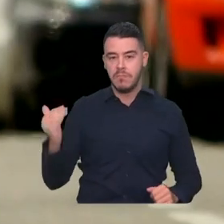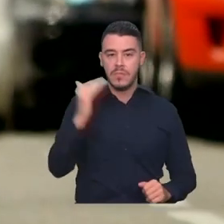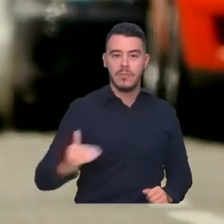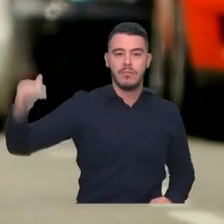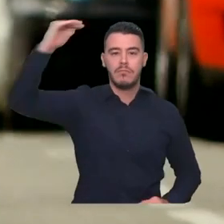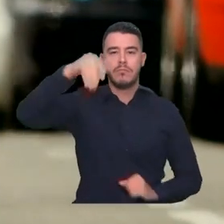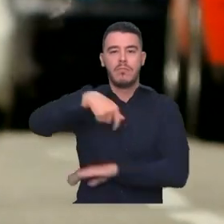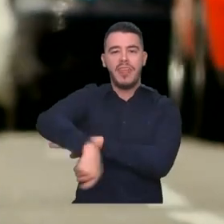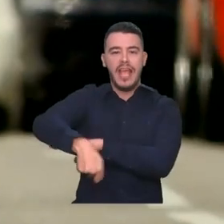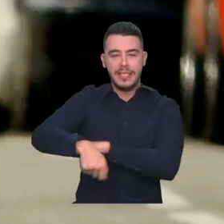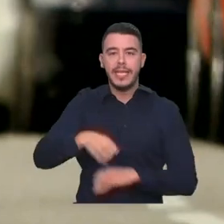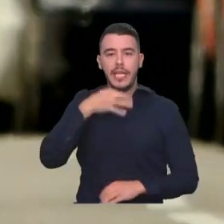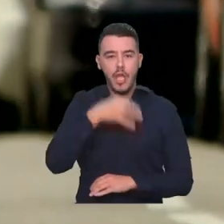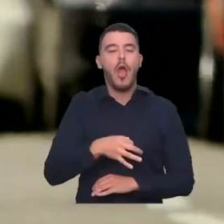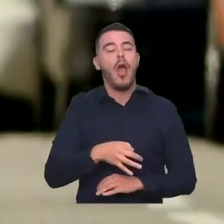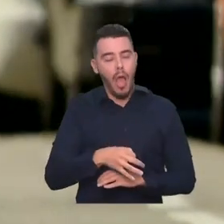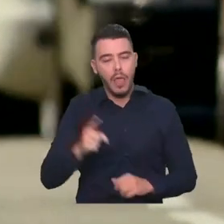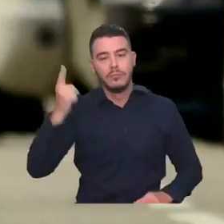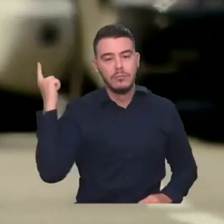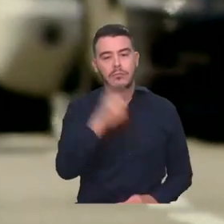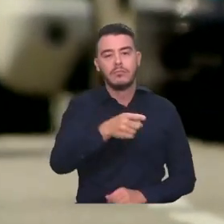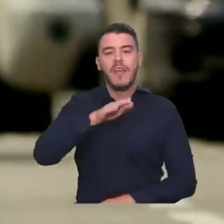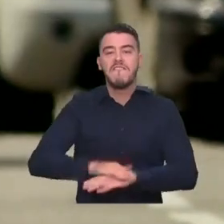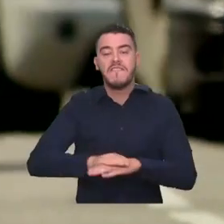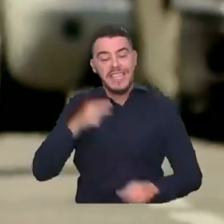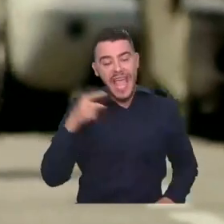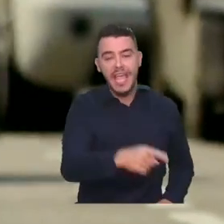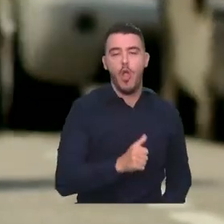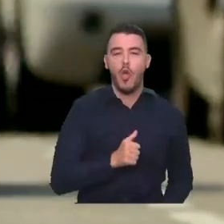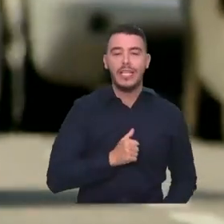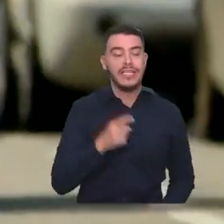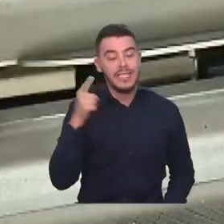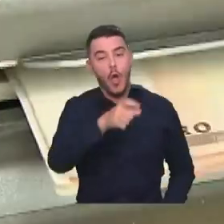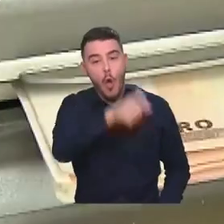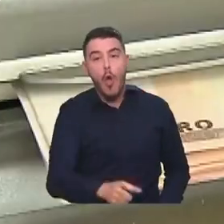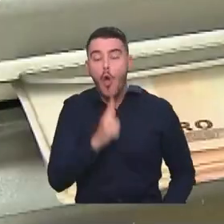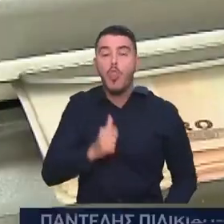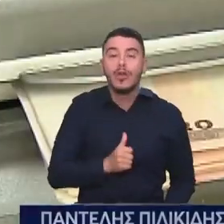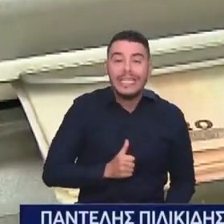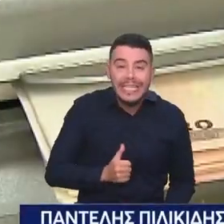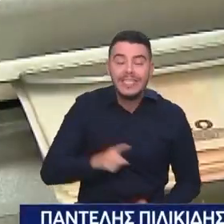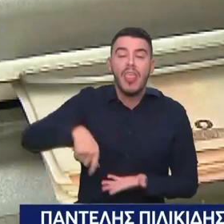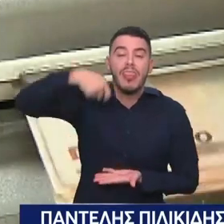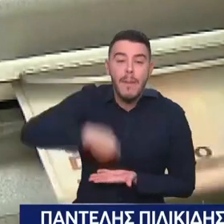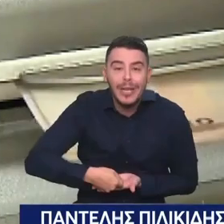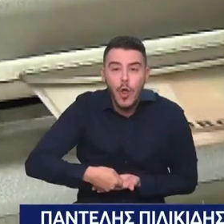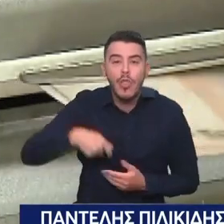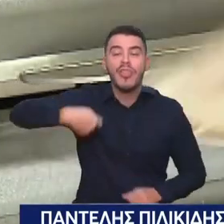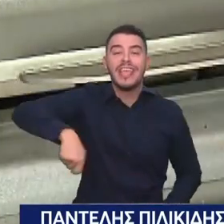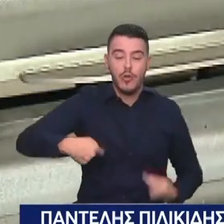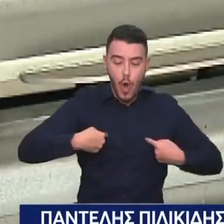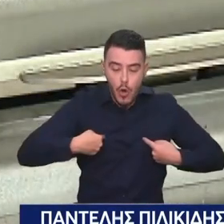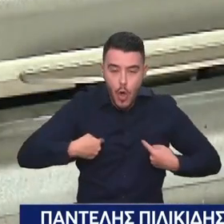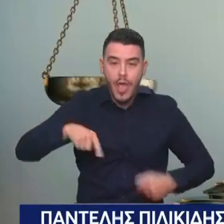που όχι μόνο δικαιώνει την ασφαλιστική, αλλά καλεί τον οδηγό να πληρώσει και τα δικαστικά της έξοδα. Έχω πληρώσει δικηγόρο για να πάω στα